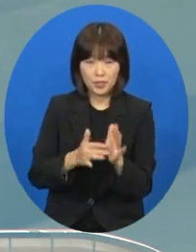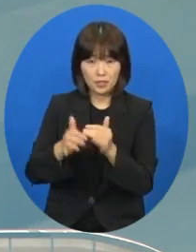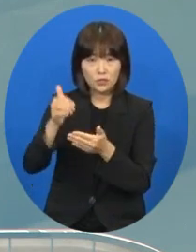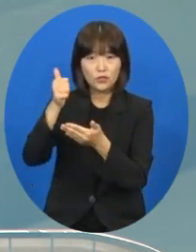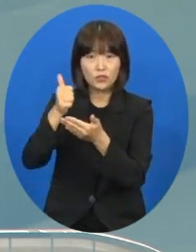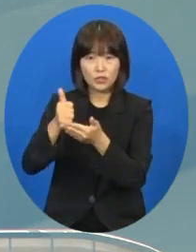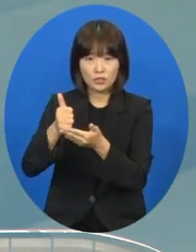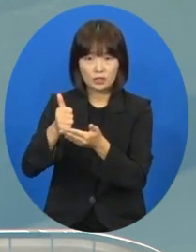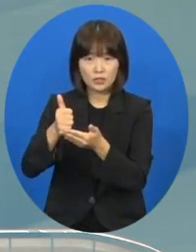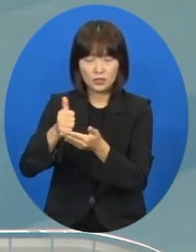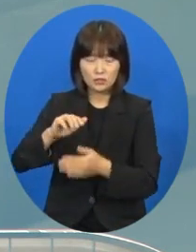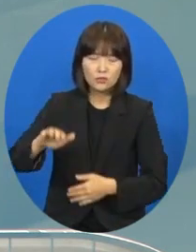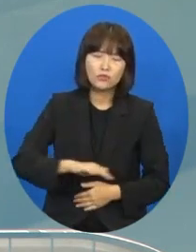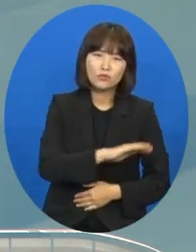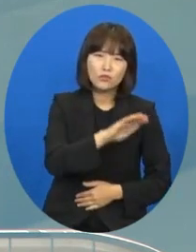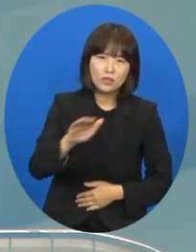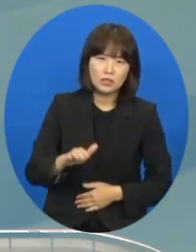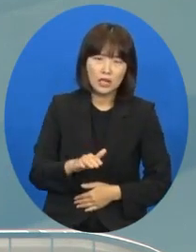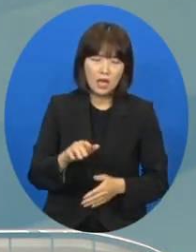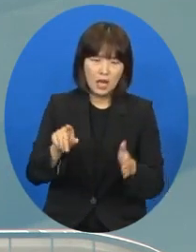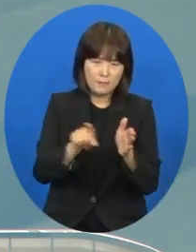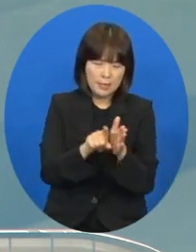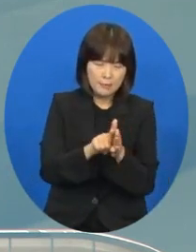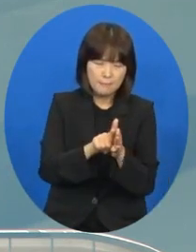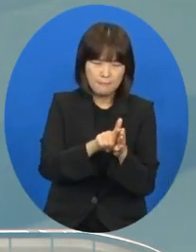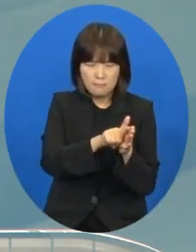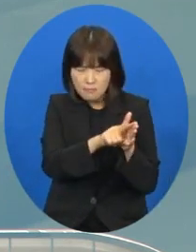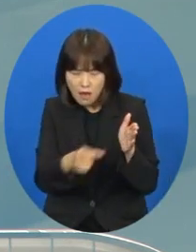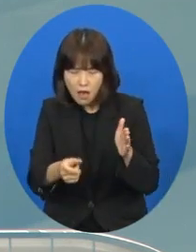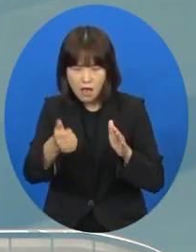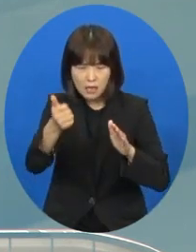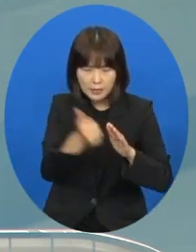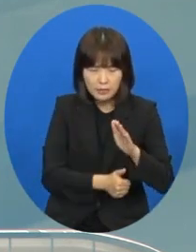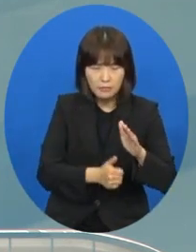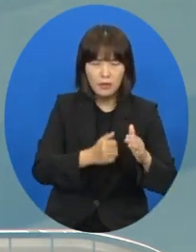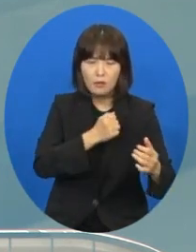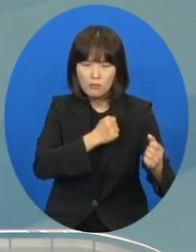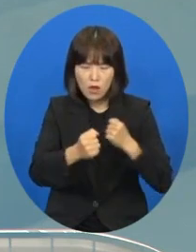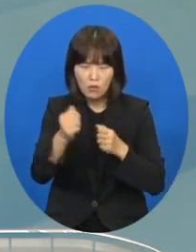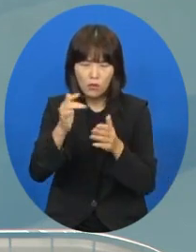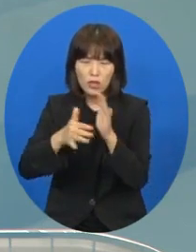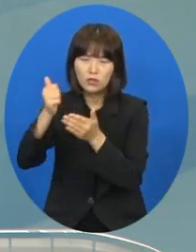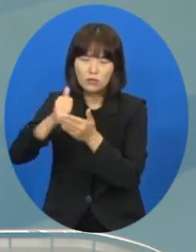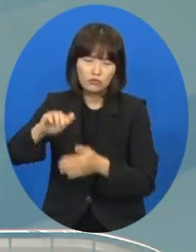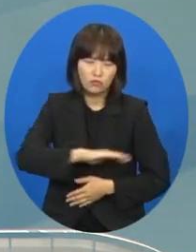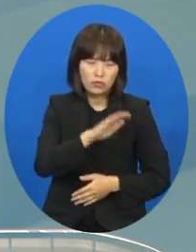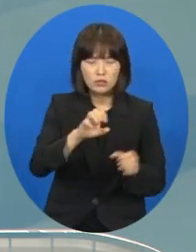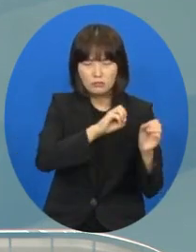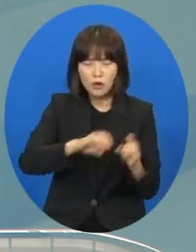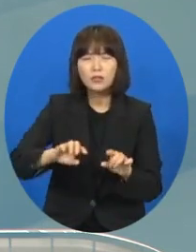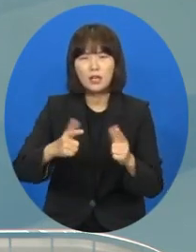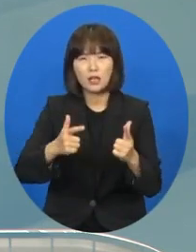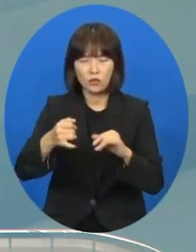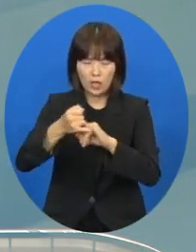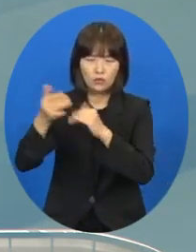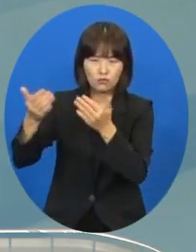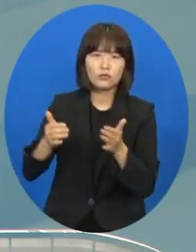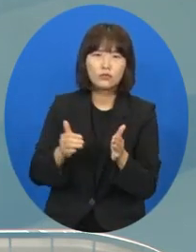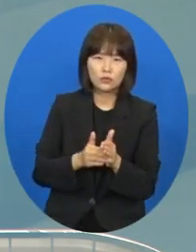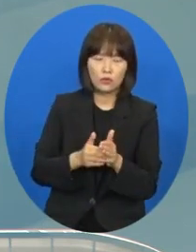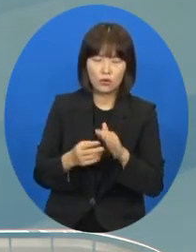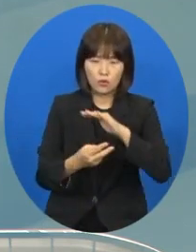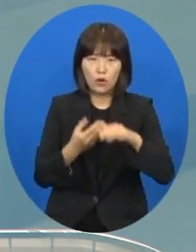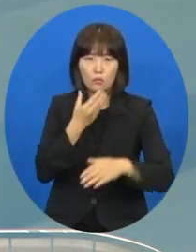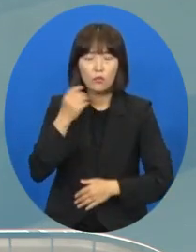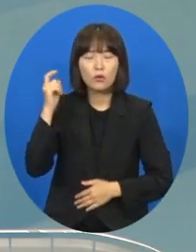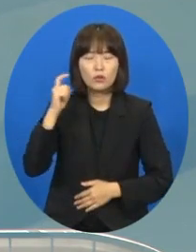예수님은 우리가 아무리 믿음에 실패를 했어도 절대로 우리를 버리지 않으시겠다고 분명히 약속하셨어요.